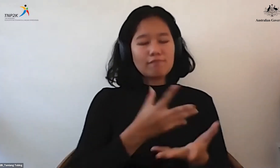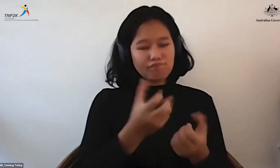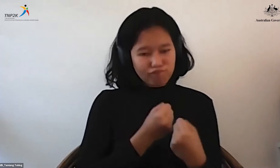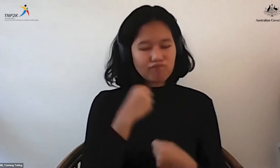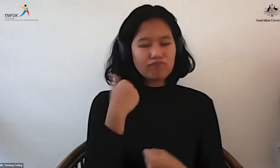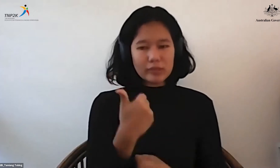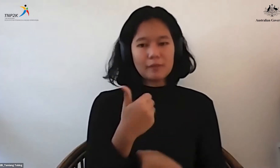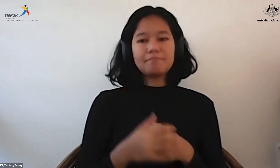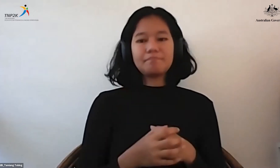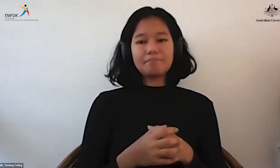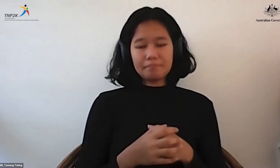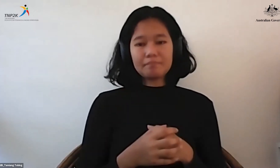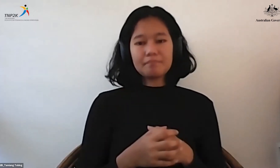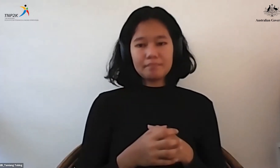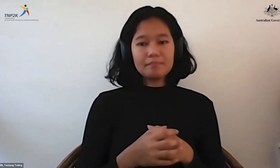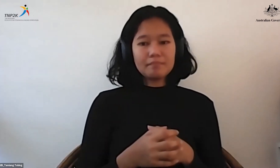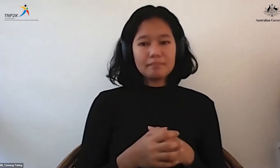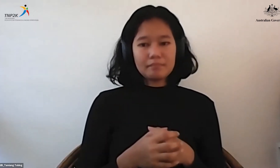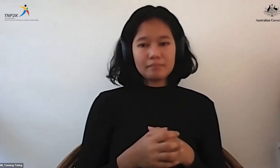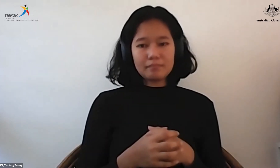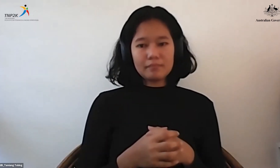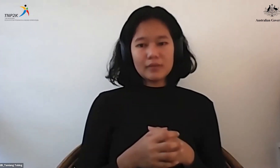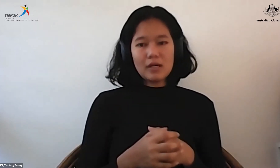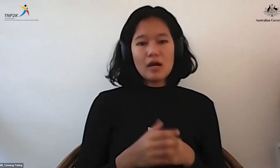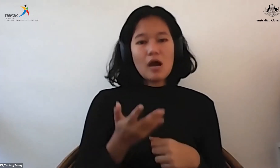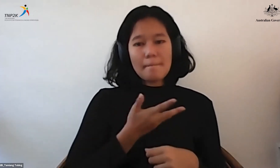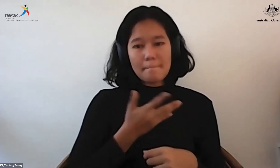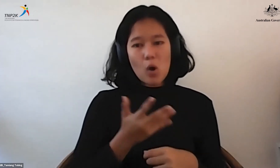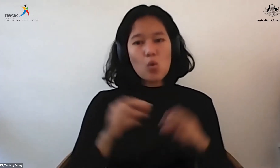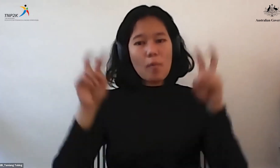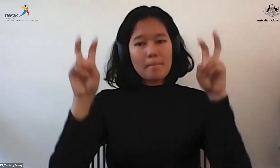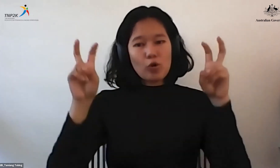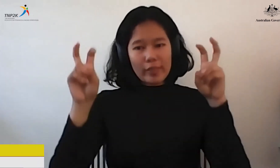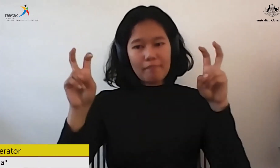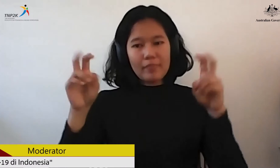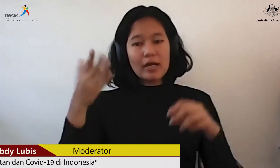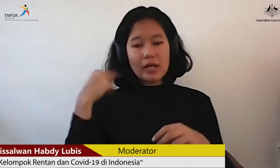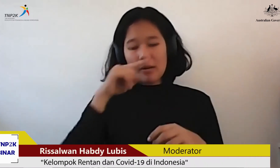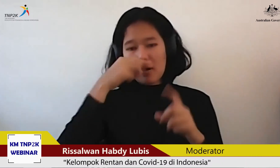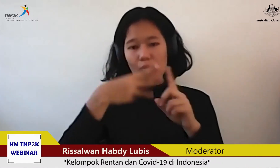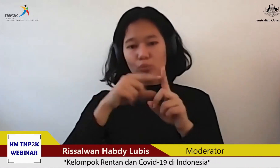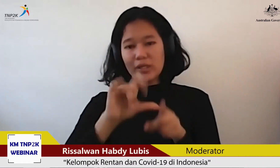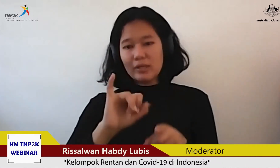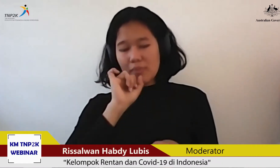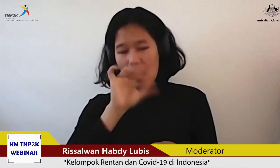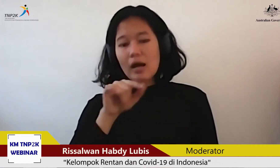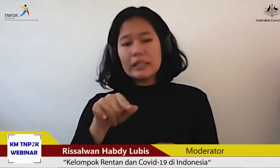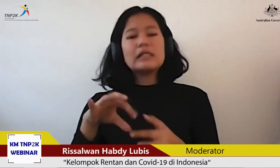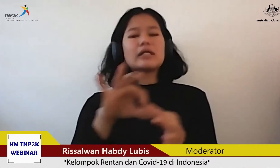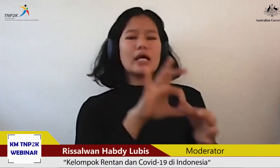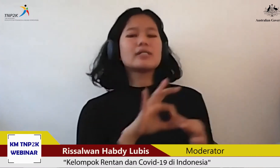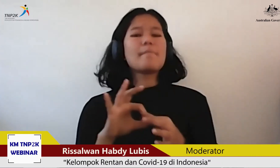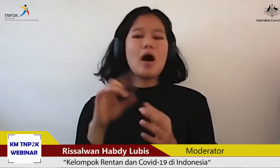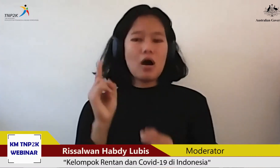kita semua. Ya, jadi saya mau mengutip apa yang dibilang Pak Budi tadi bahwa ini kerja bersama. Saya